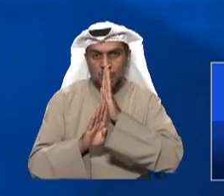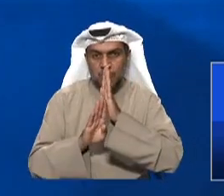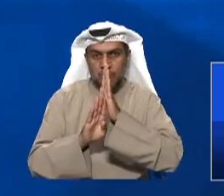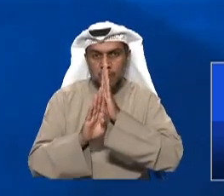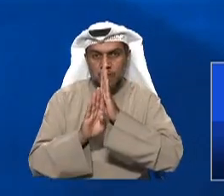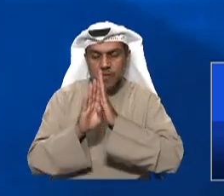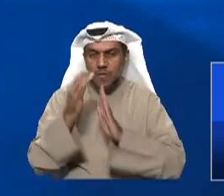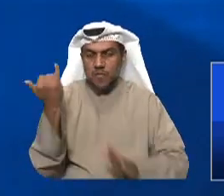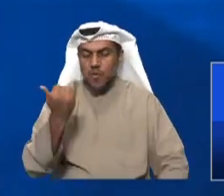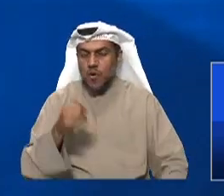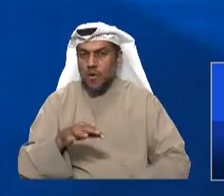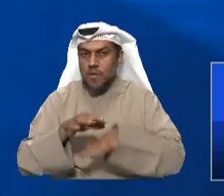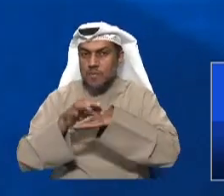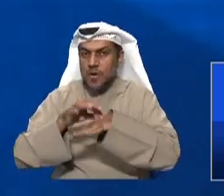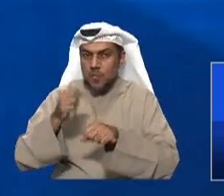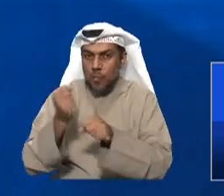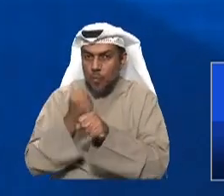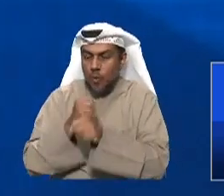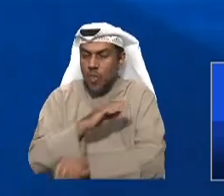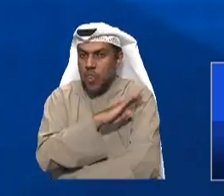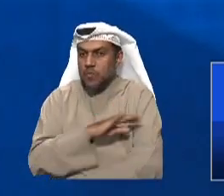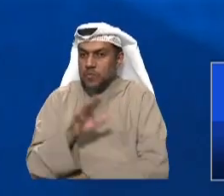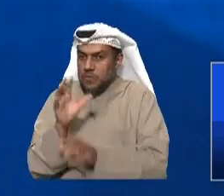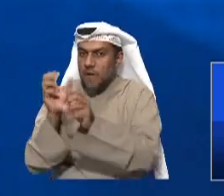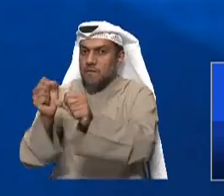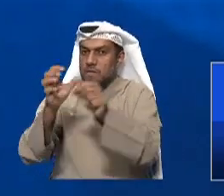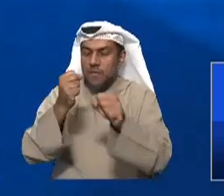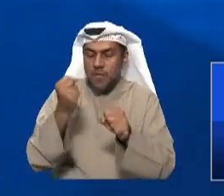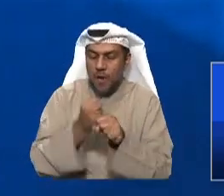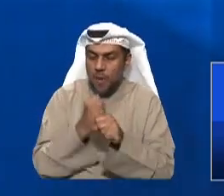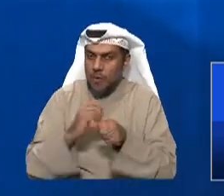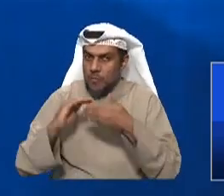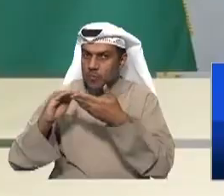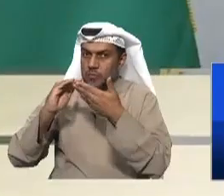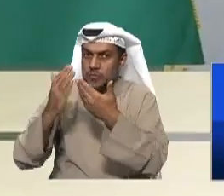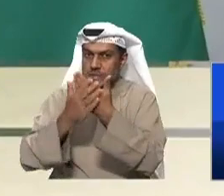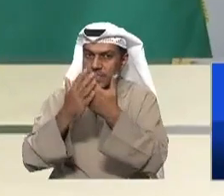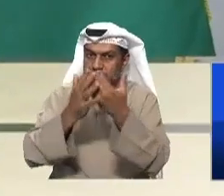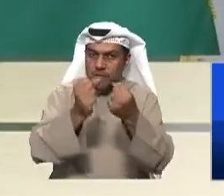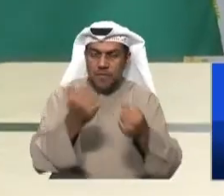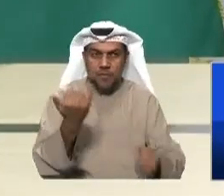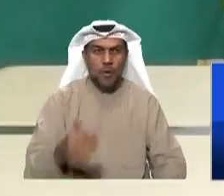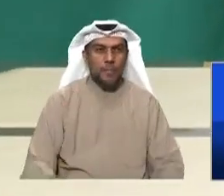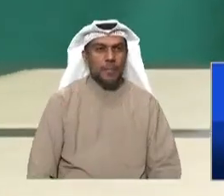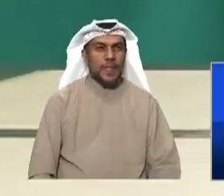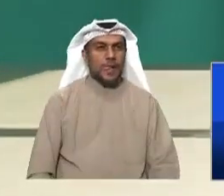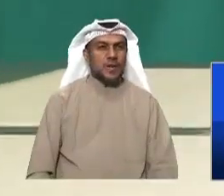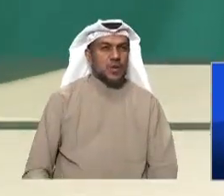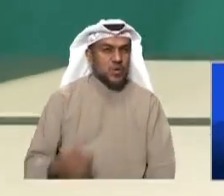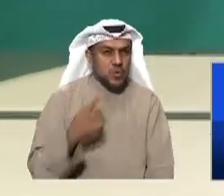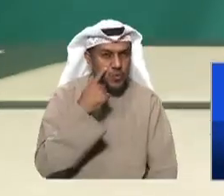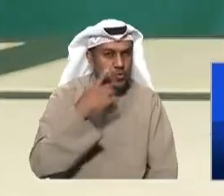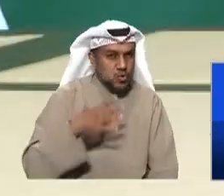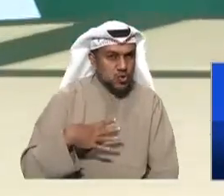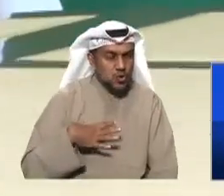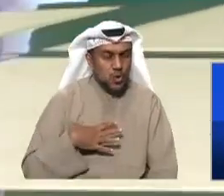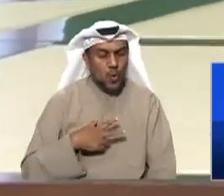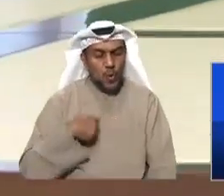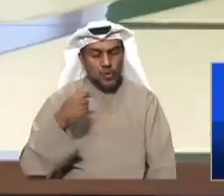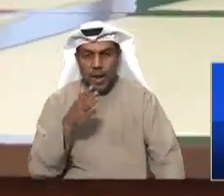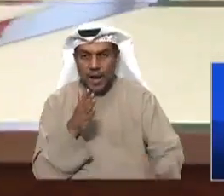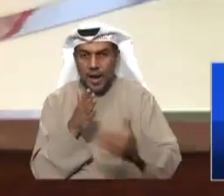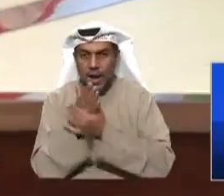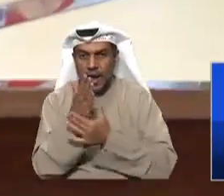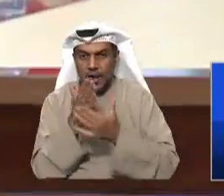مصالح وحقوق موظفيها. ووجه الشيخ سالم الصباح المساعدين والمسؤولين في وزارة الخارجية